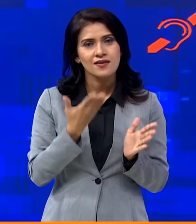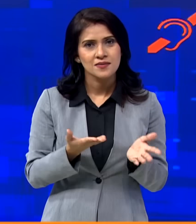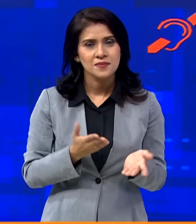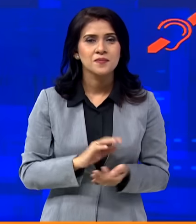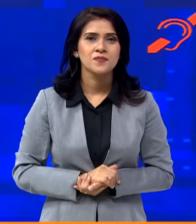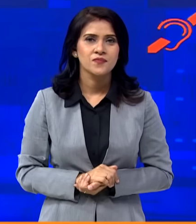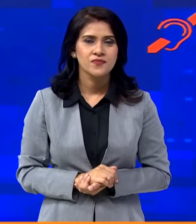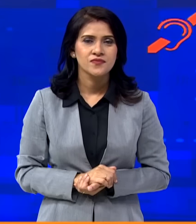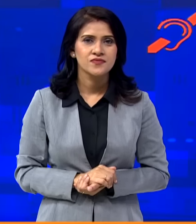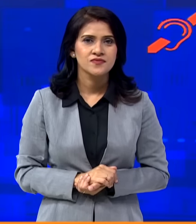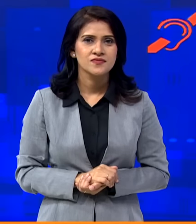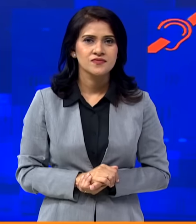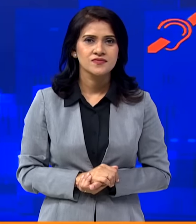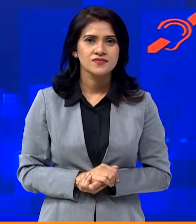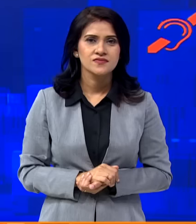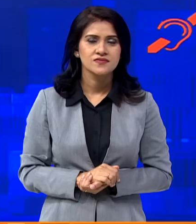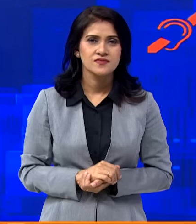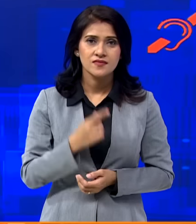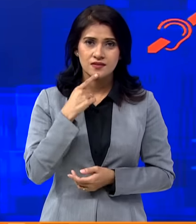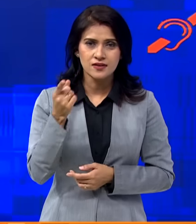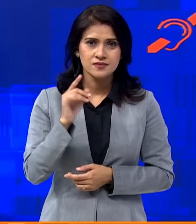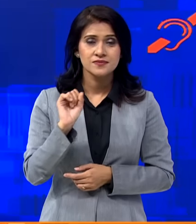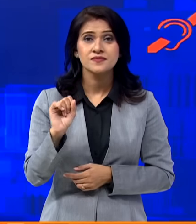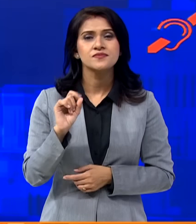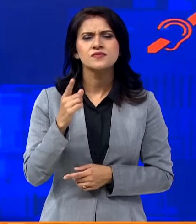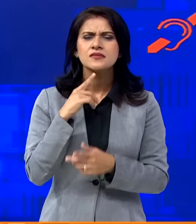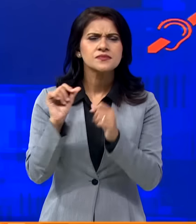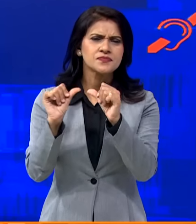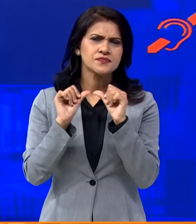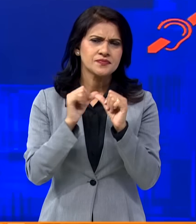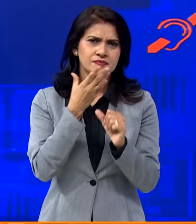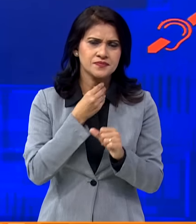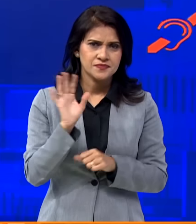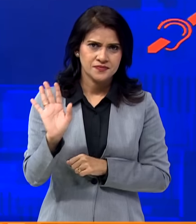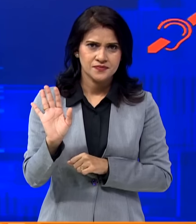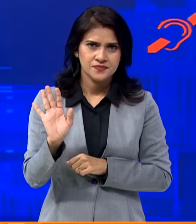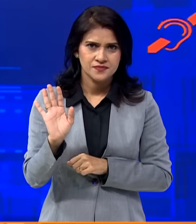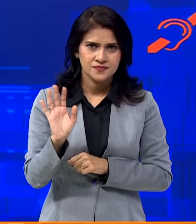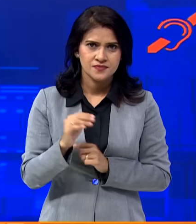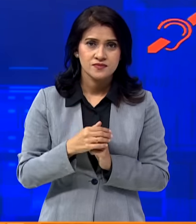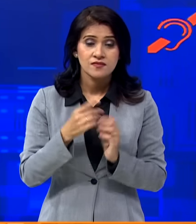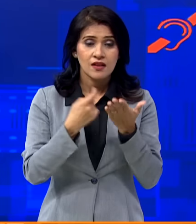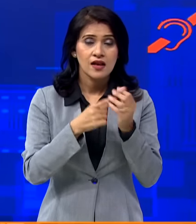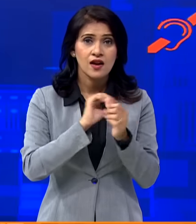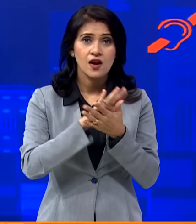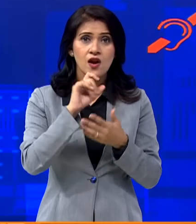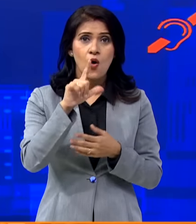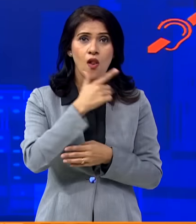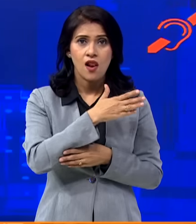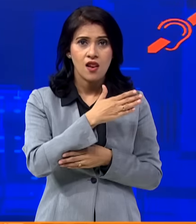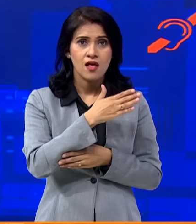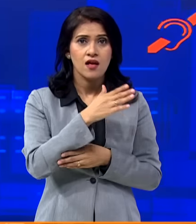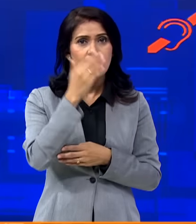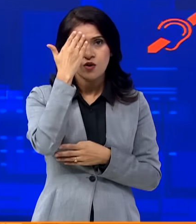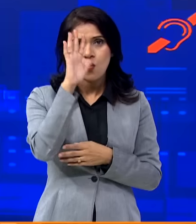है अच्छा मुझे आप बताओ राहुल गाधी जी को यह नहीं पता कि गुड़ का पेड़ कैसा होता